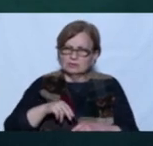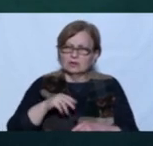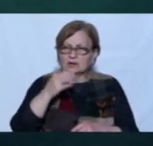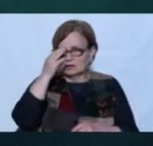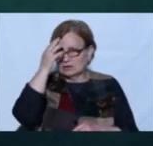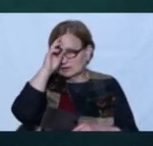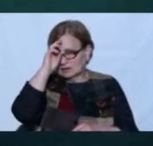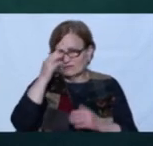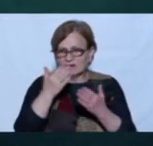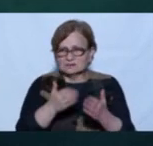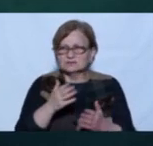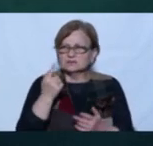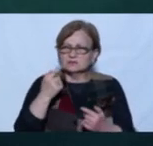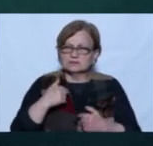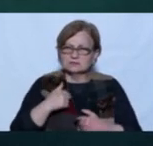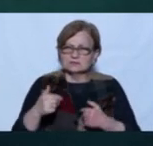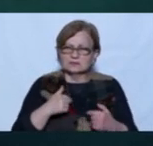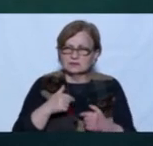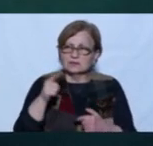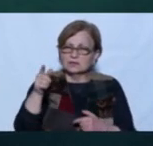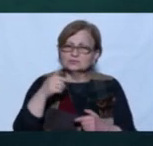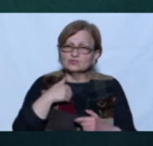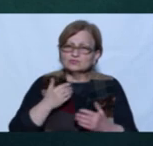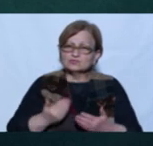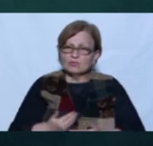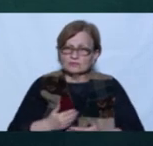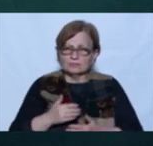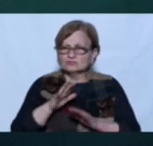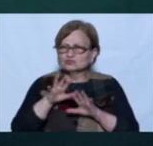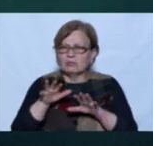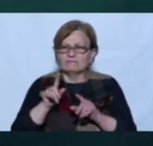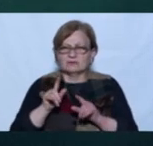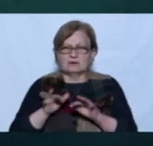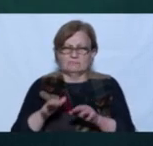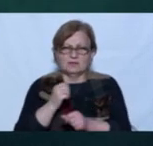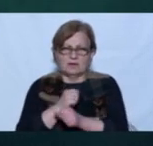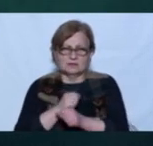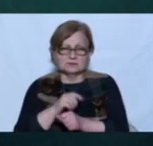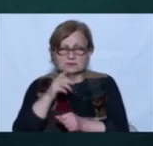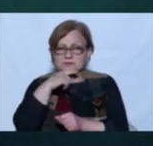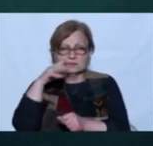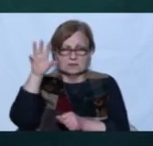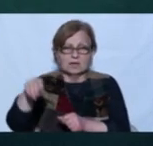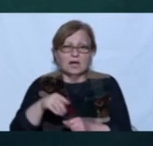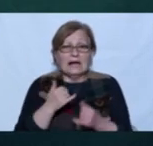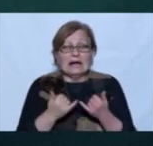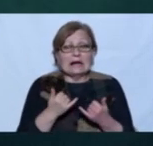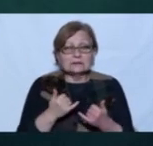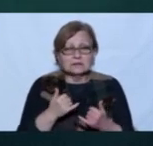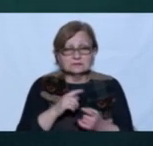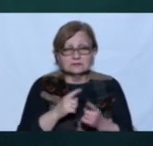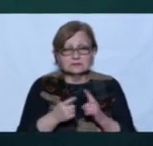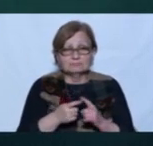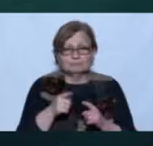ქვეყნისთვის მიუხედავად დიდი გაჭირვებისა და ღრმა კვალი დატოვეს ჩვენს ცხოვრებაში. ხოლო ახლანდელი ქართველები,